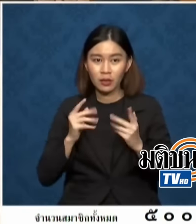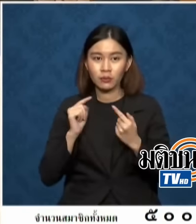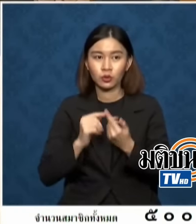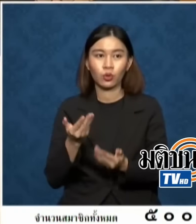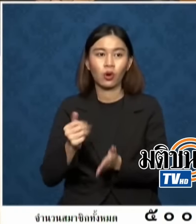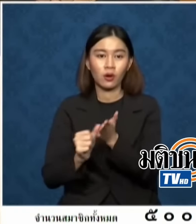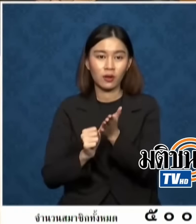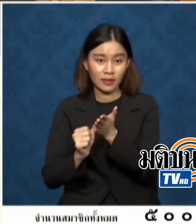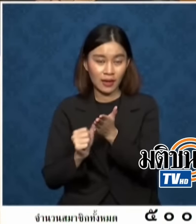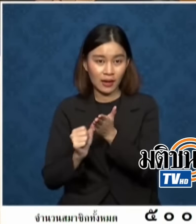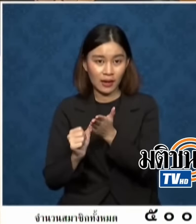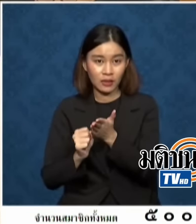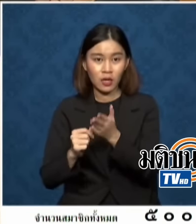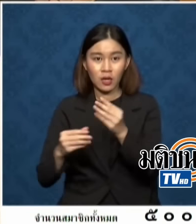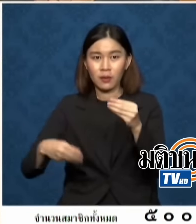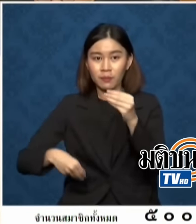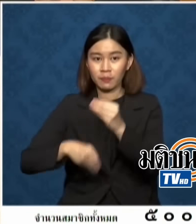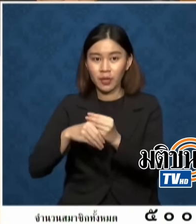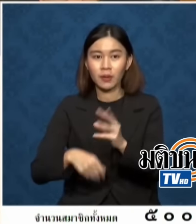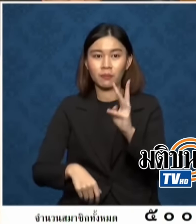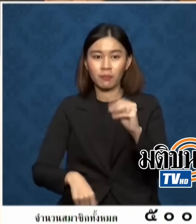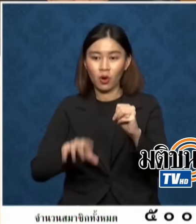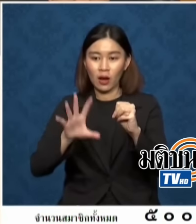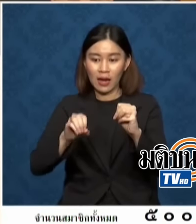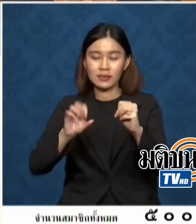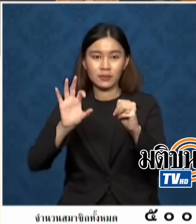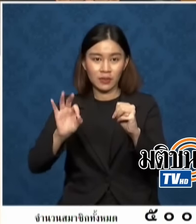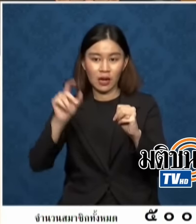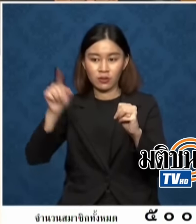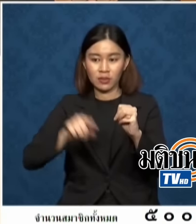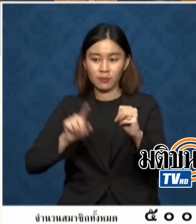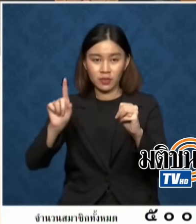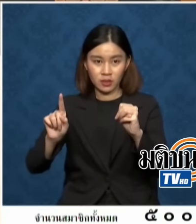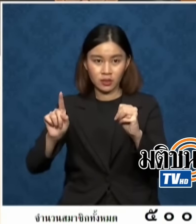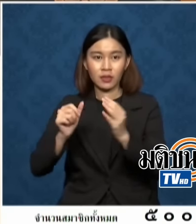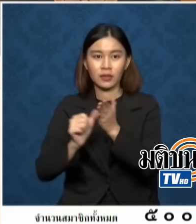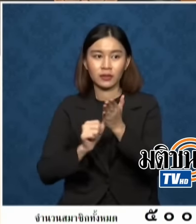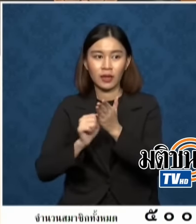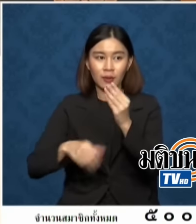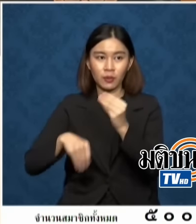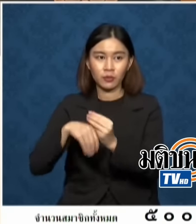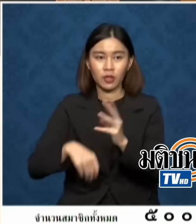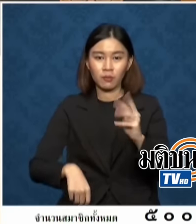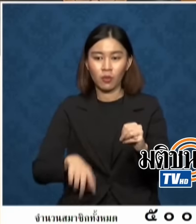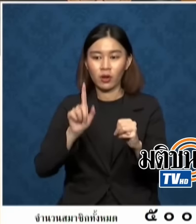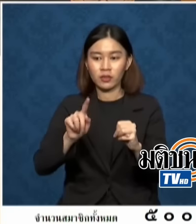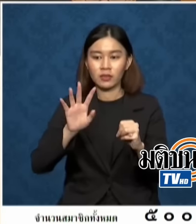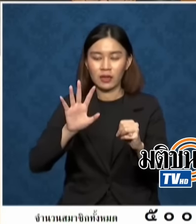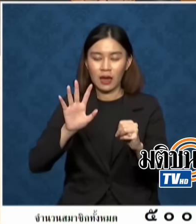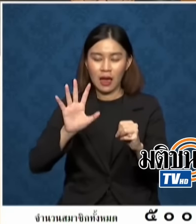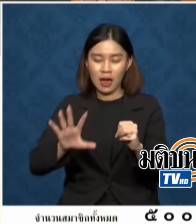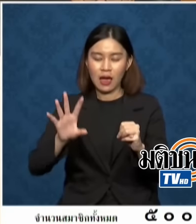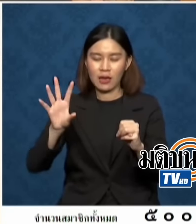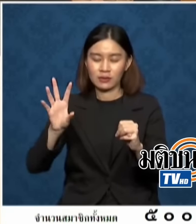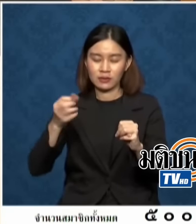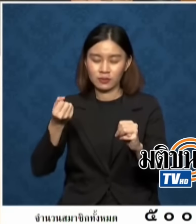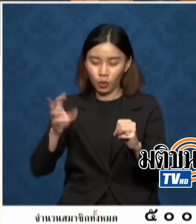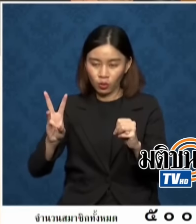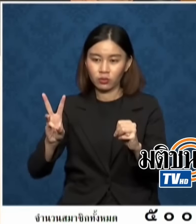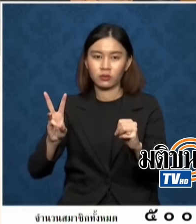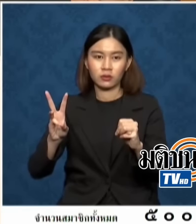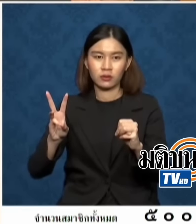อแก้ไขโดยการเพิ่มมาตรา59/1นะครับแก้ไขเพิ่มเติมมาตรา1516น